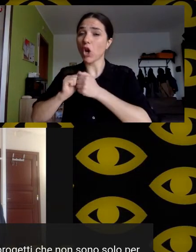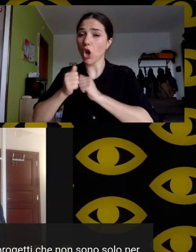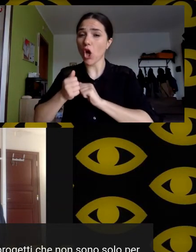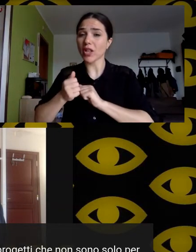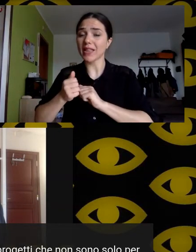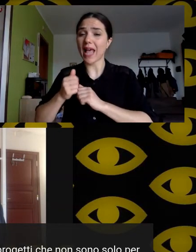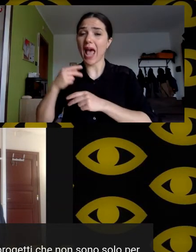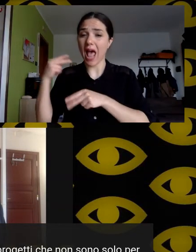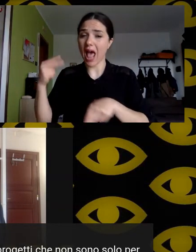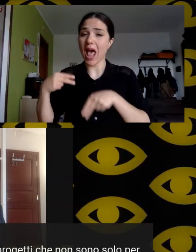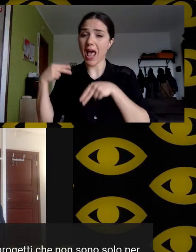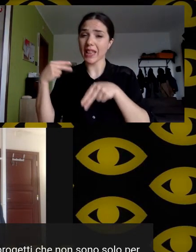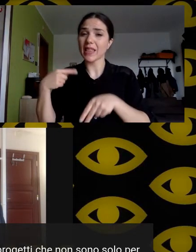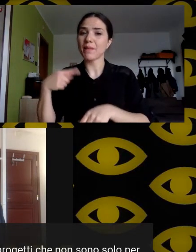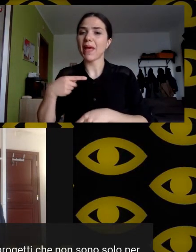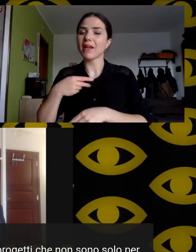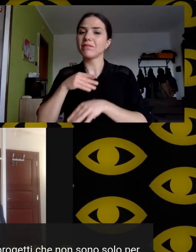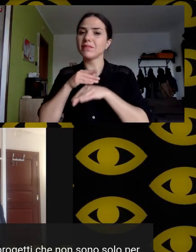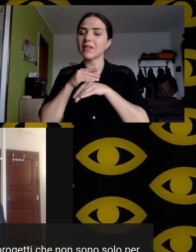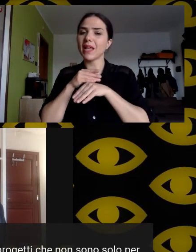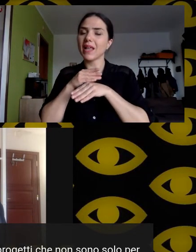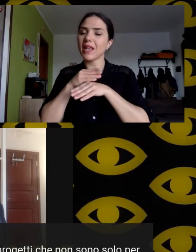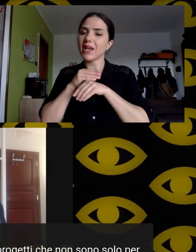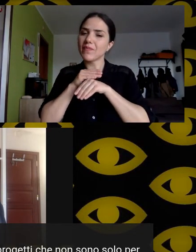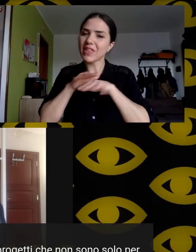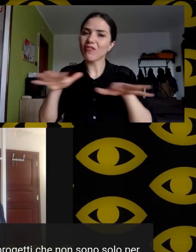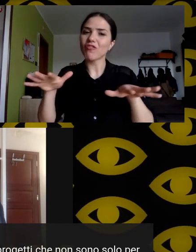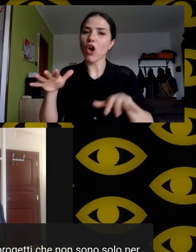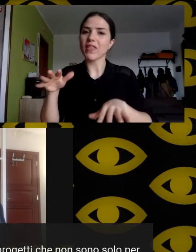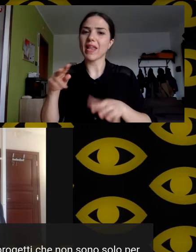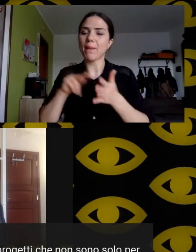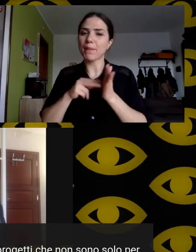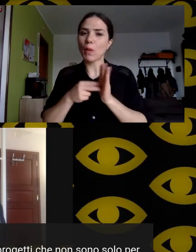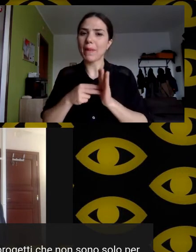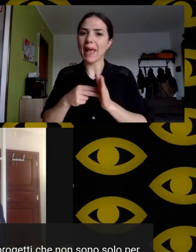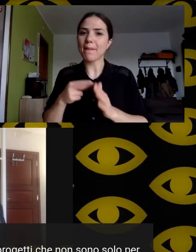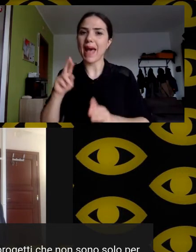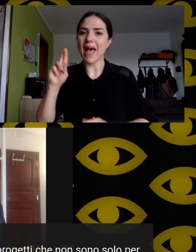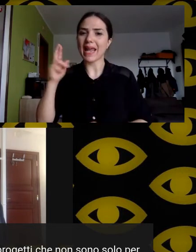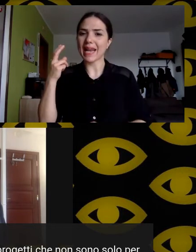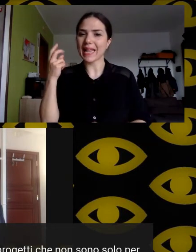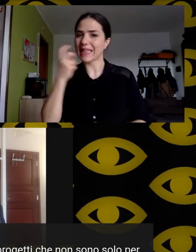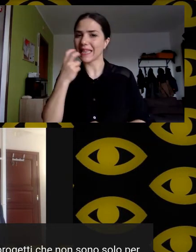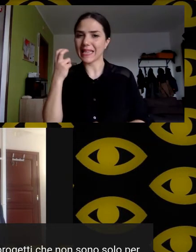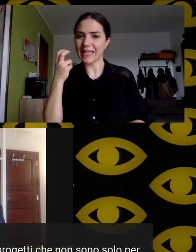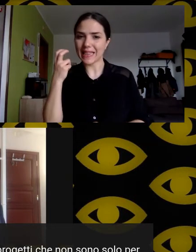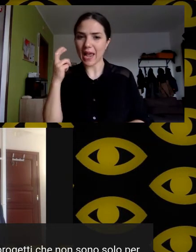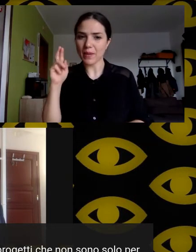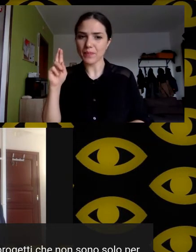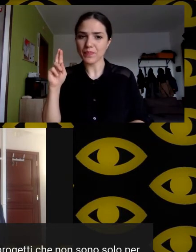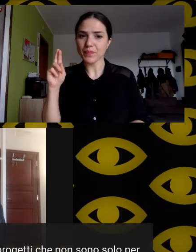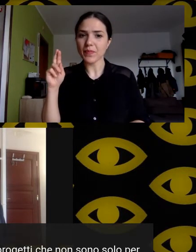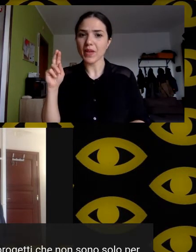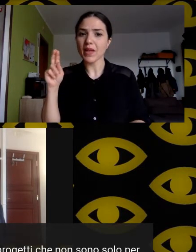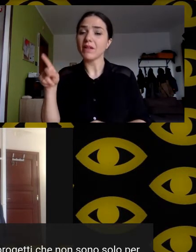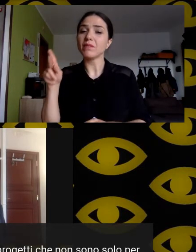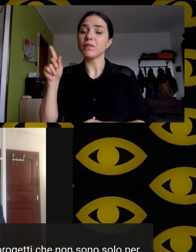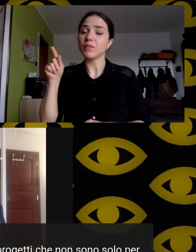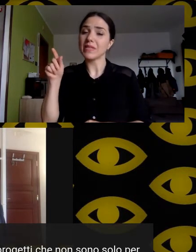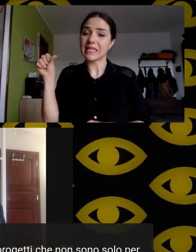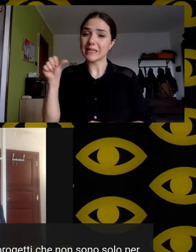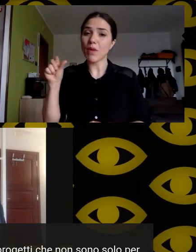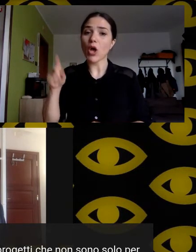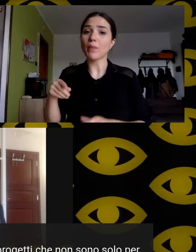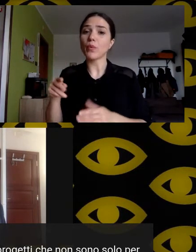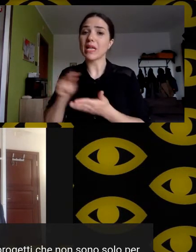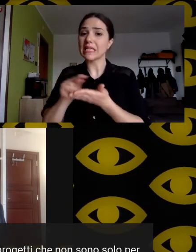retinite pigmentosa, anche lei ha una pagina Facebook, un blog, scrive, ha anche pubblicato un libro assieme a Retina Italia che si intitola proprio Ti racconto